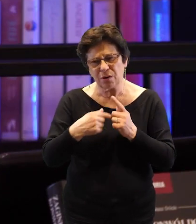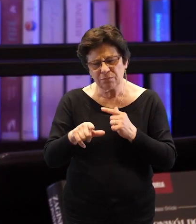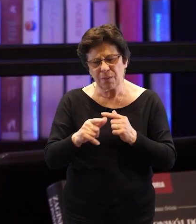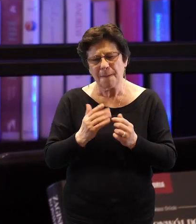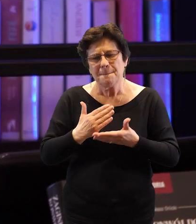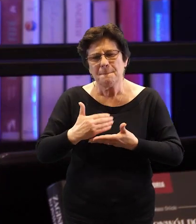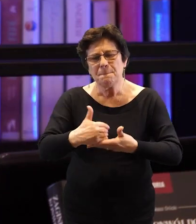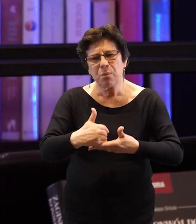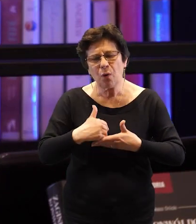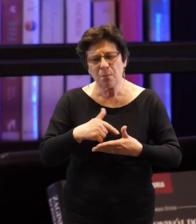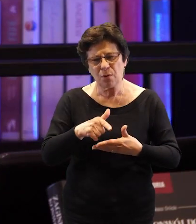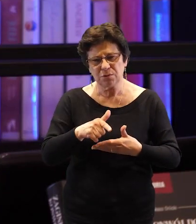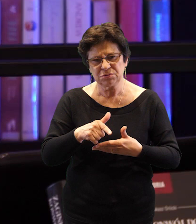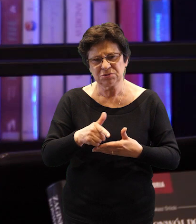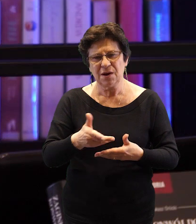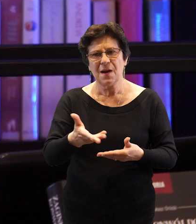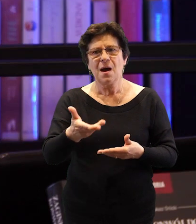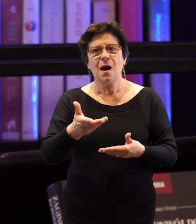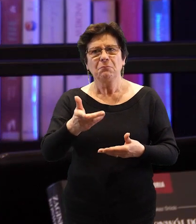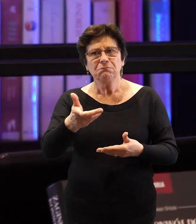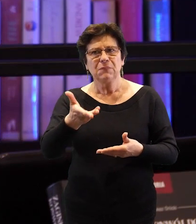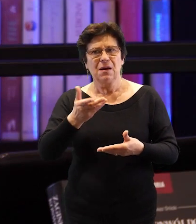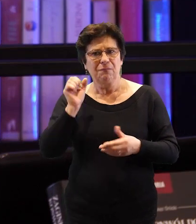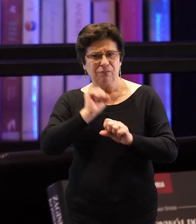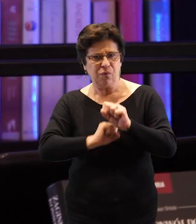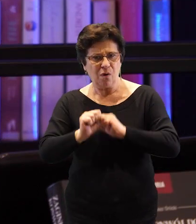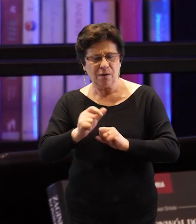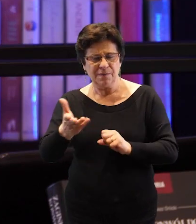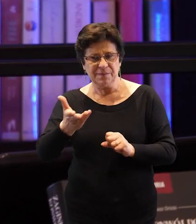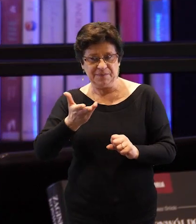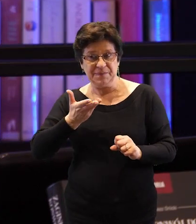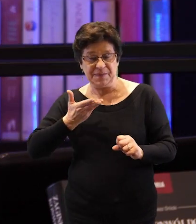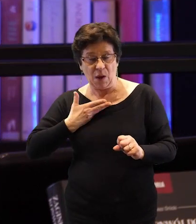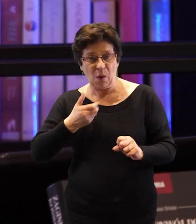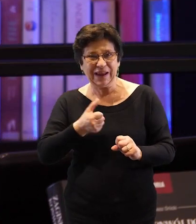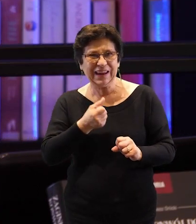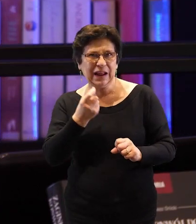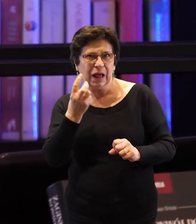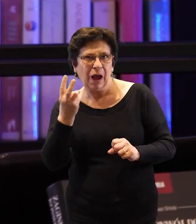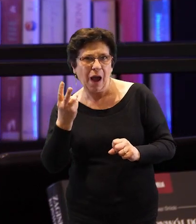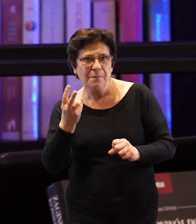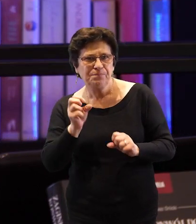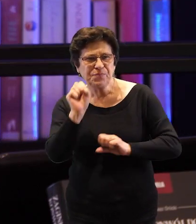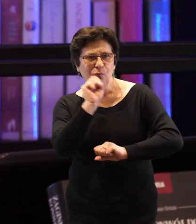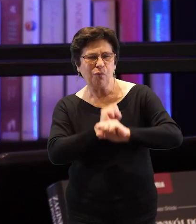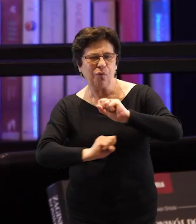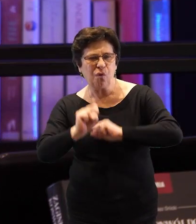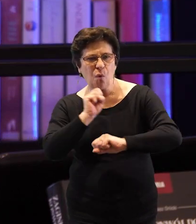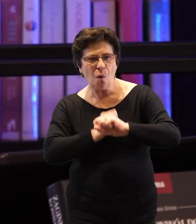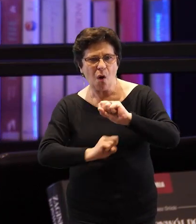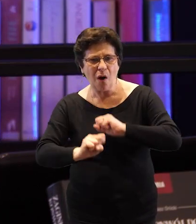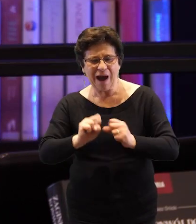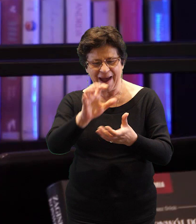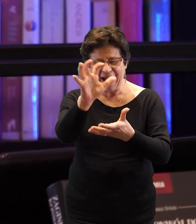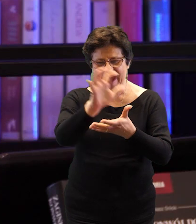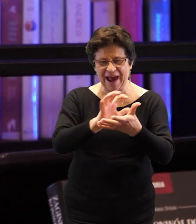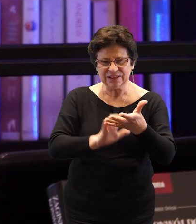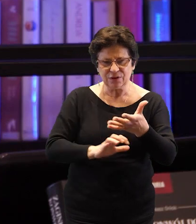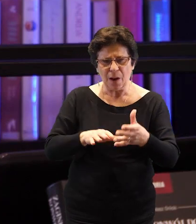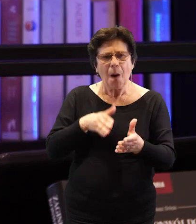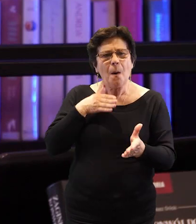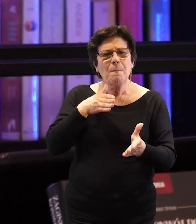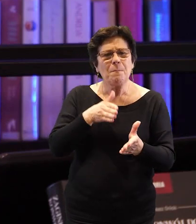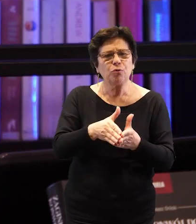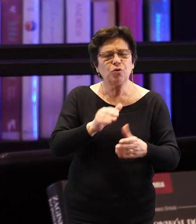o jakąś pomoc i dał mi namiary na kilkanaście włoskich artykułów z prasy włoskiej, z początku